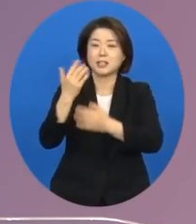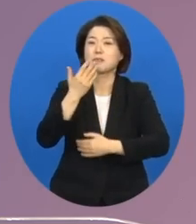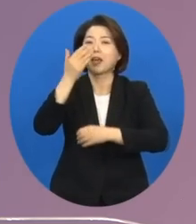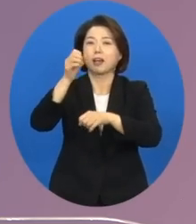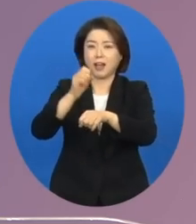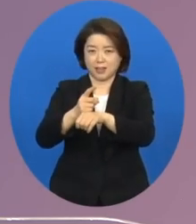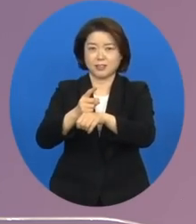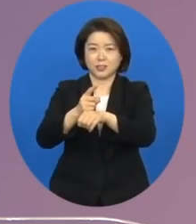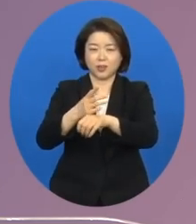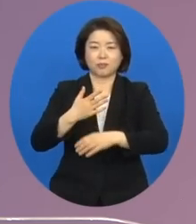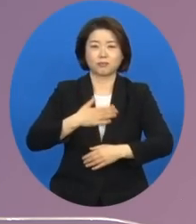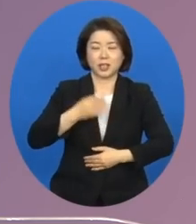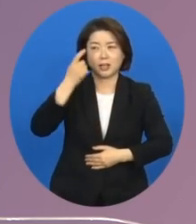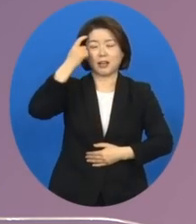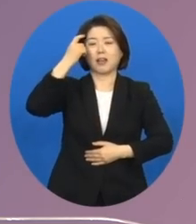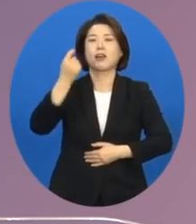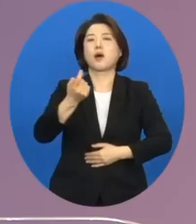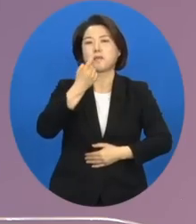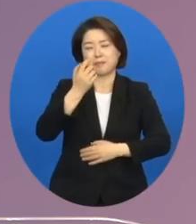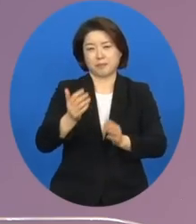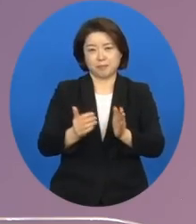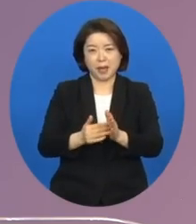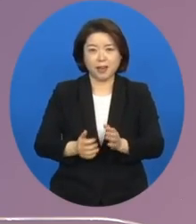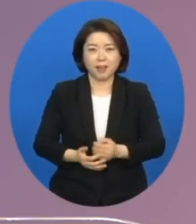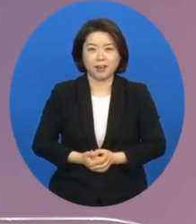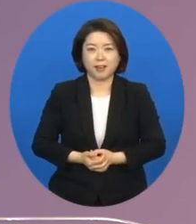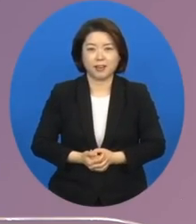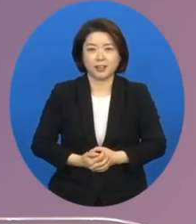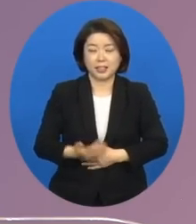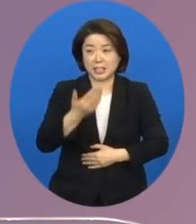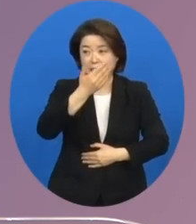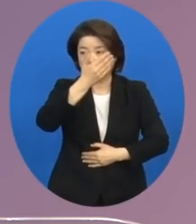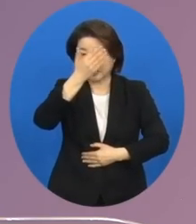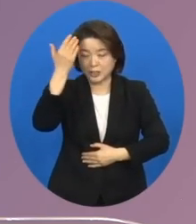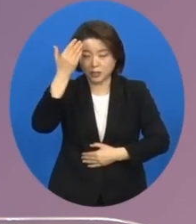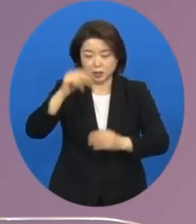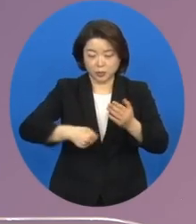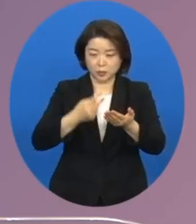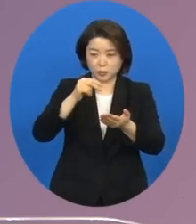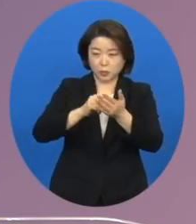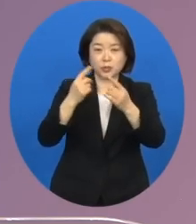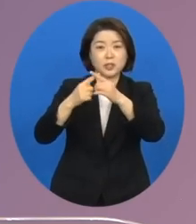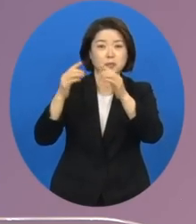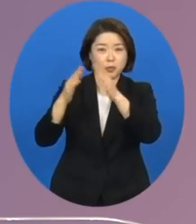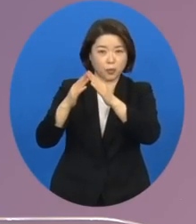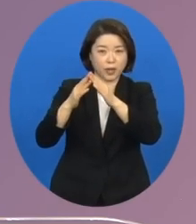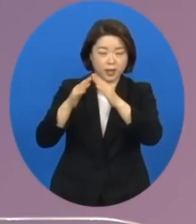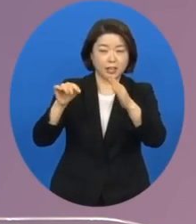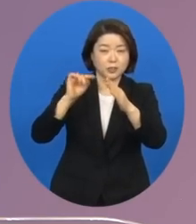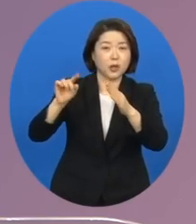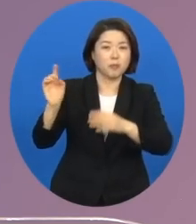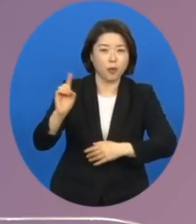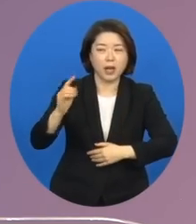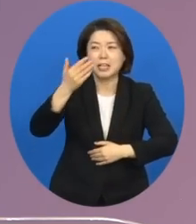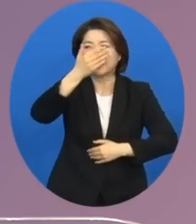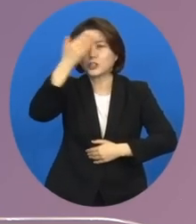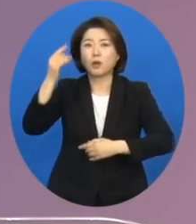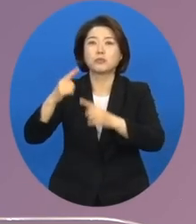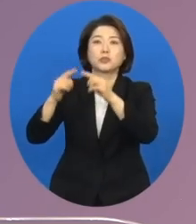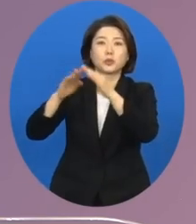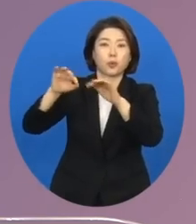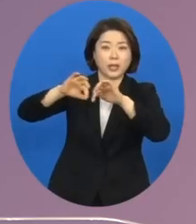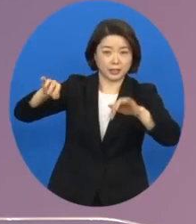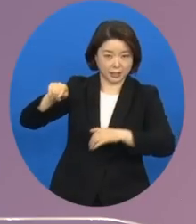것을 제가 깨닫고 배웠습니다 청년 청년 독립 교회로서의 젊은이 교회를 제가 오랜